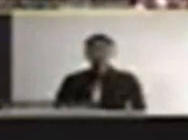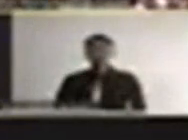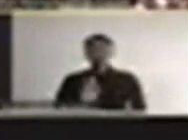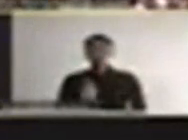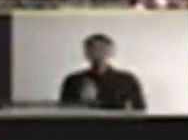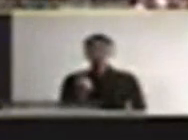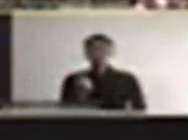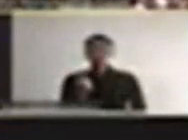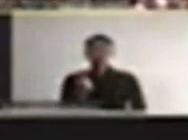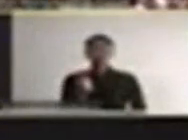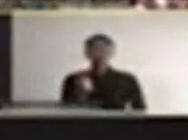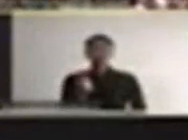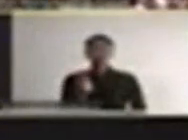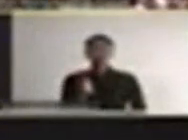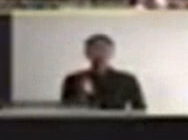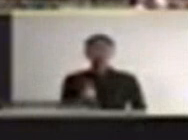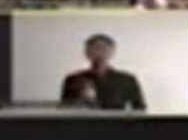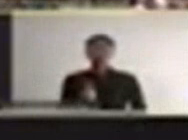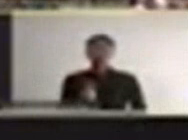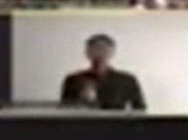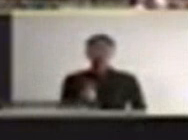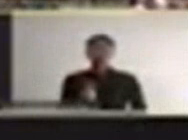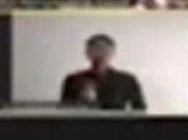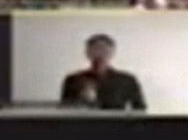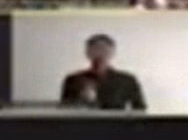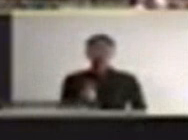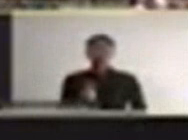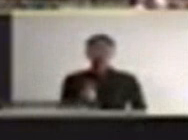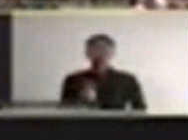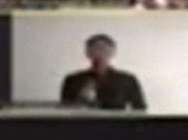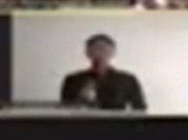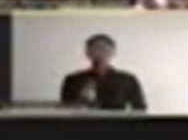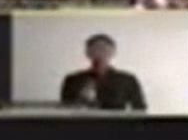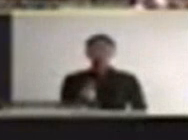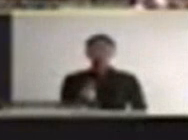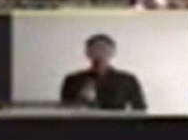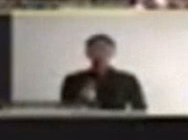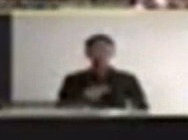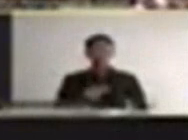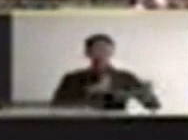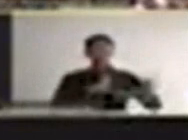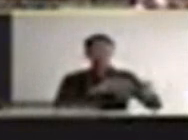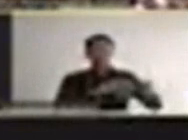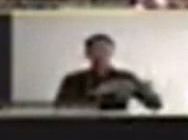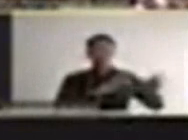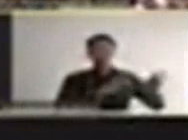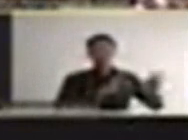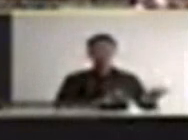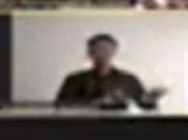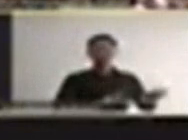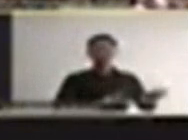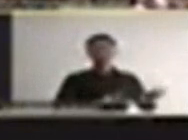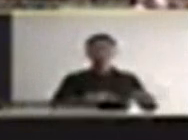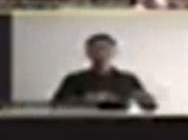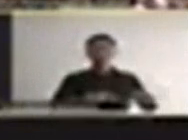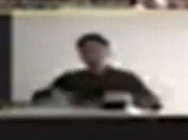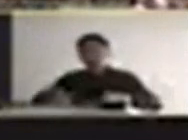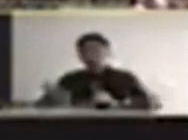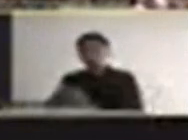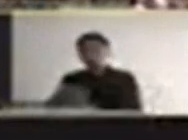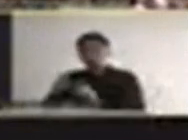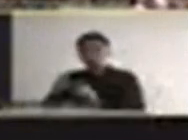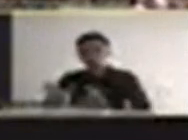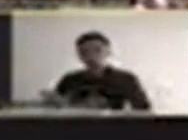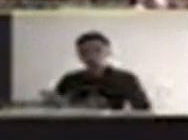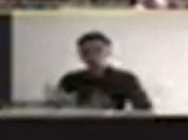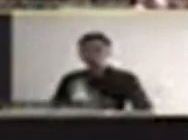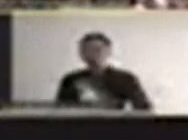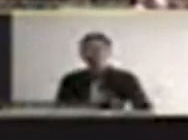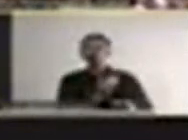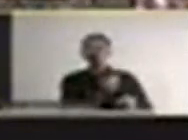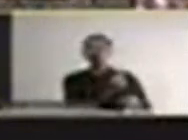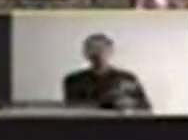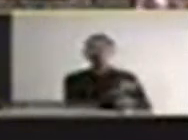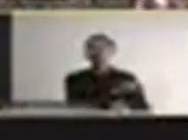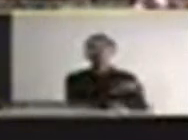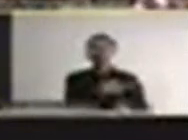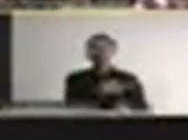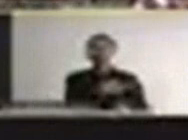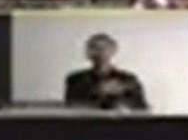untuk melindungi seluruh warga satuan pendidikan, tidak hanya peserta didik tapi juga pendidiknya itu